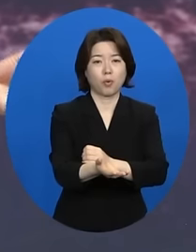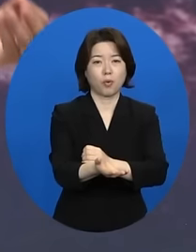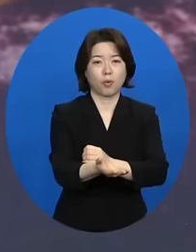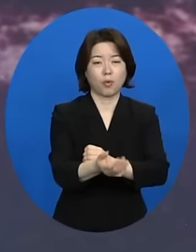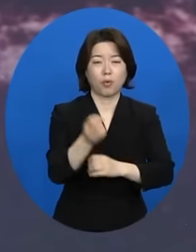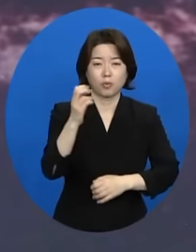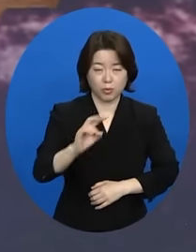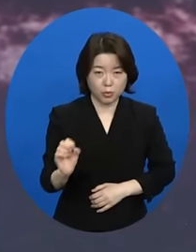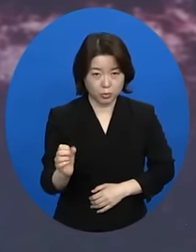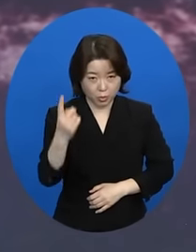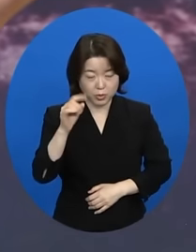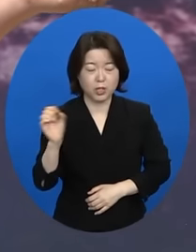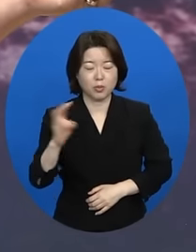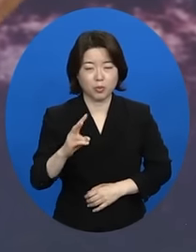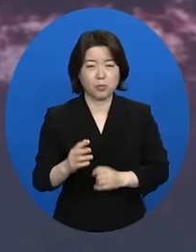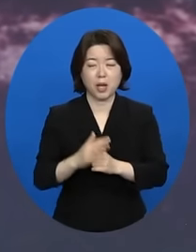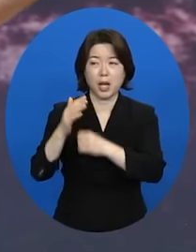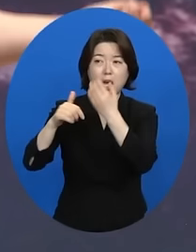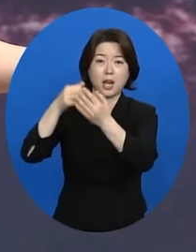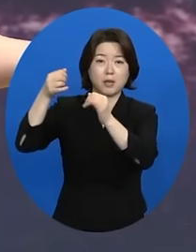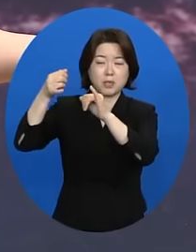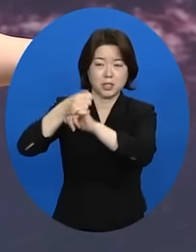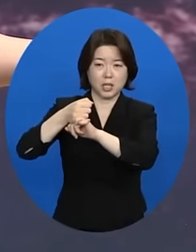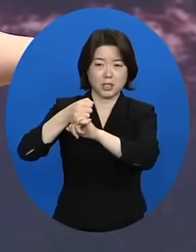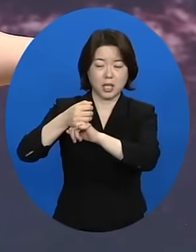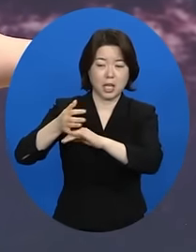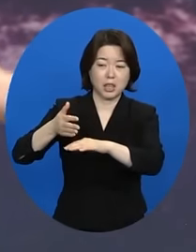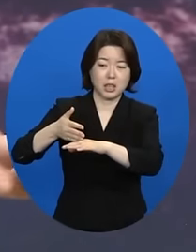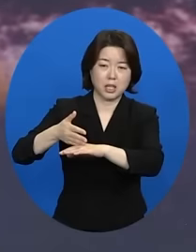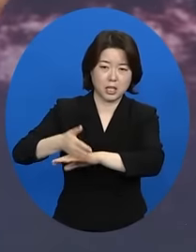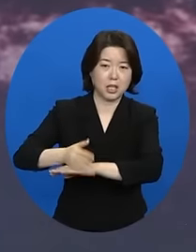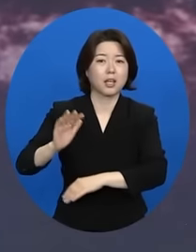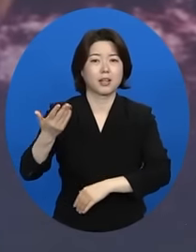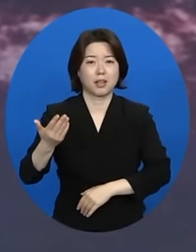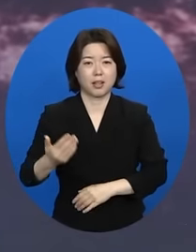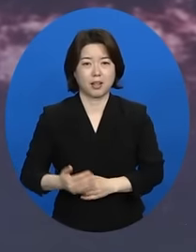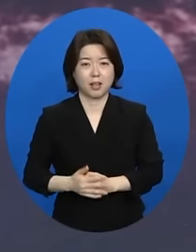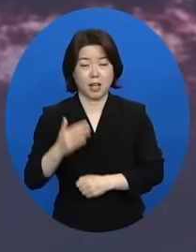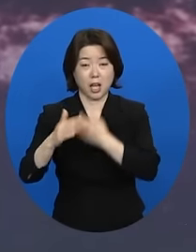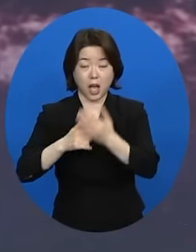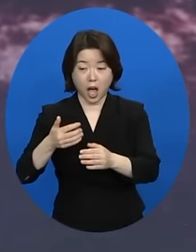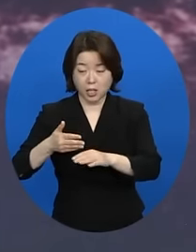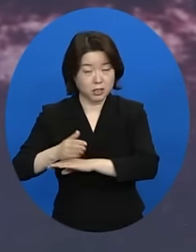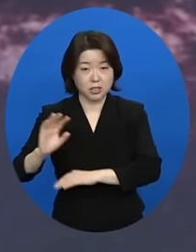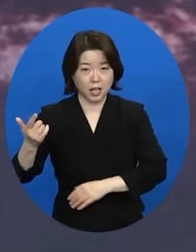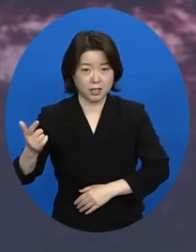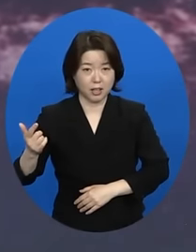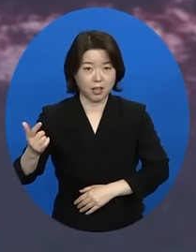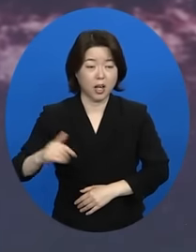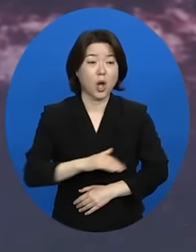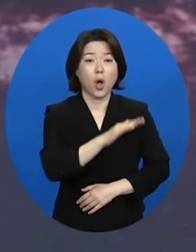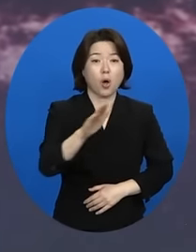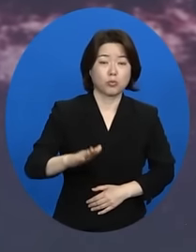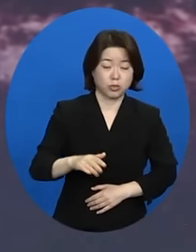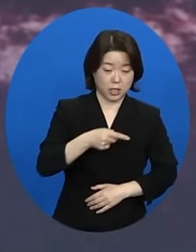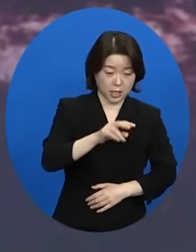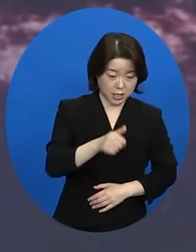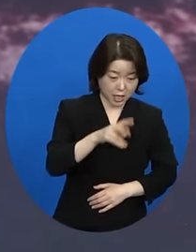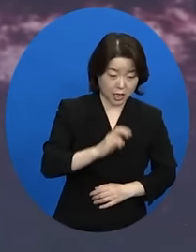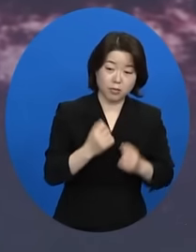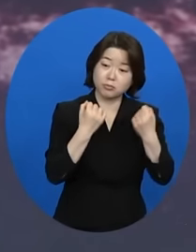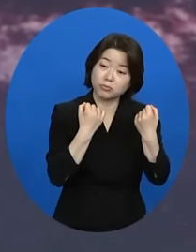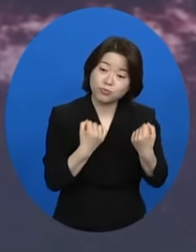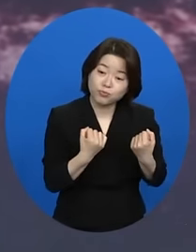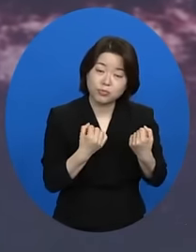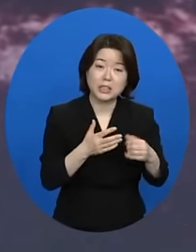동시에 하나님의 약속이 지체하게 돼요. 하나님이 지체하는 것이 아니라 우리가 세겜에서 지체하기